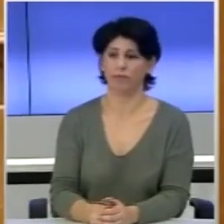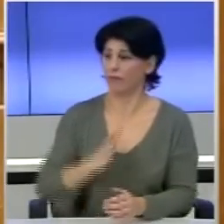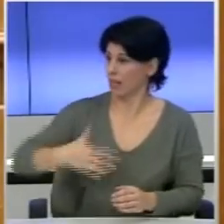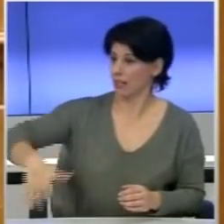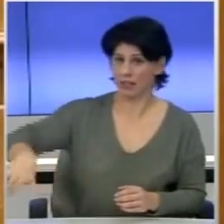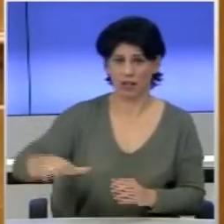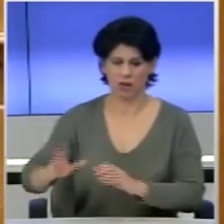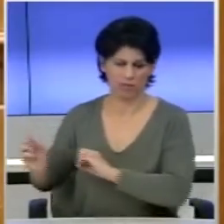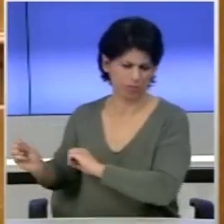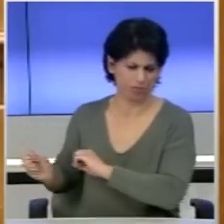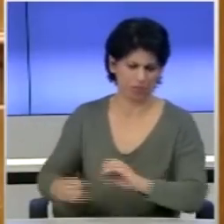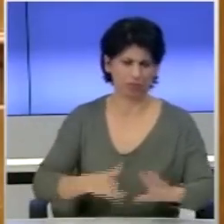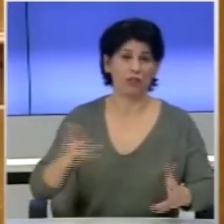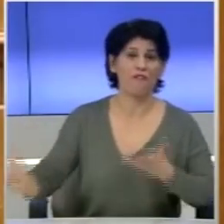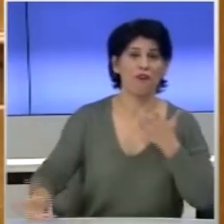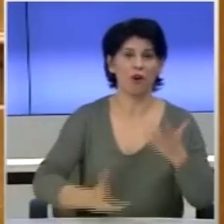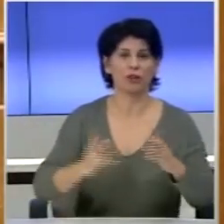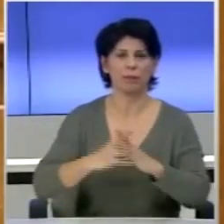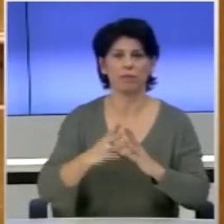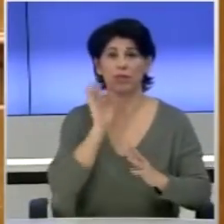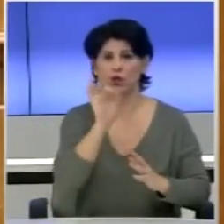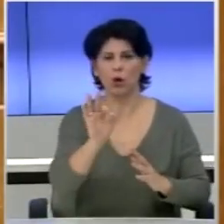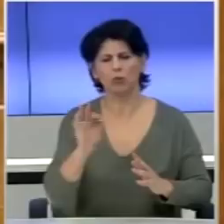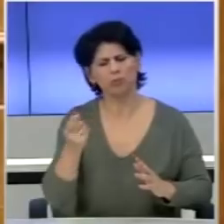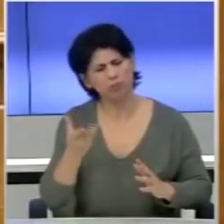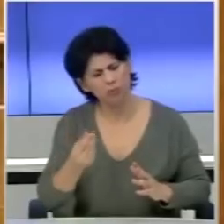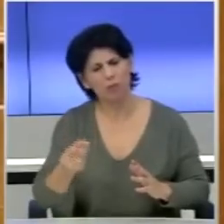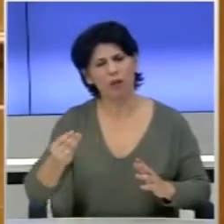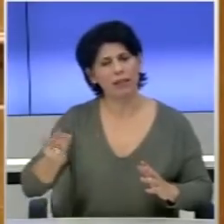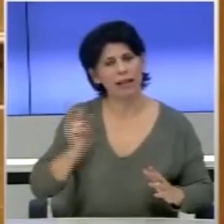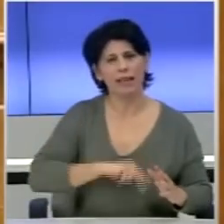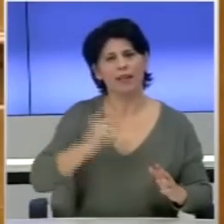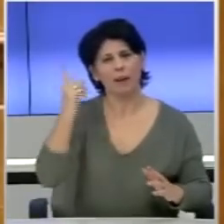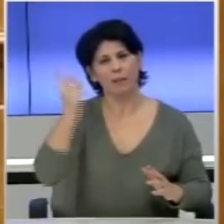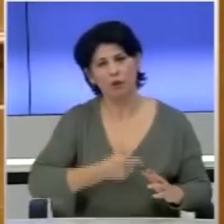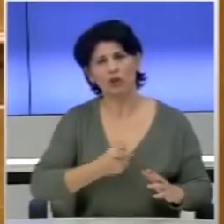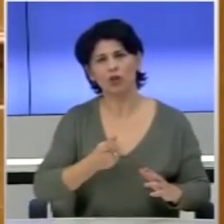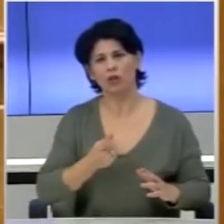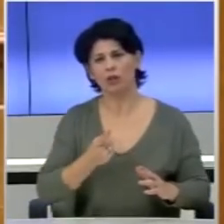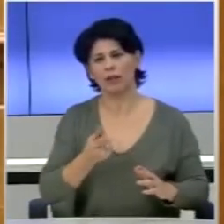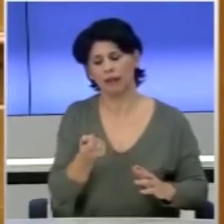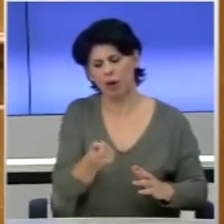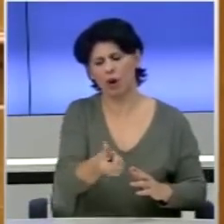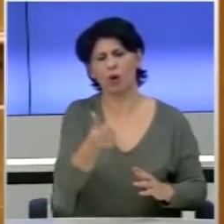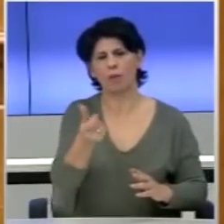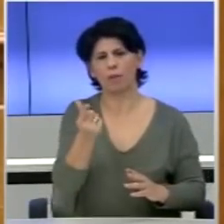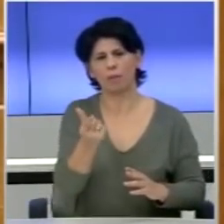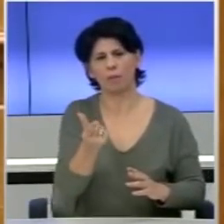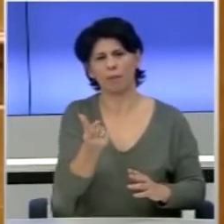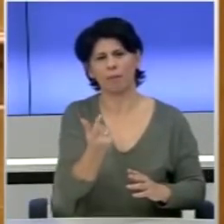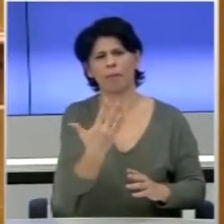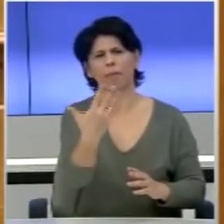των πολέμων με στόχο το πολύ να κερδίσουν κάποια μερίδα, κάποια μερίδια, μια